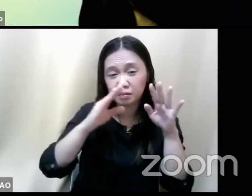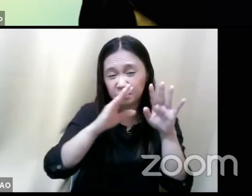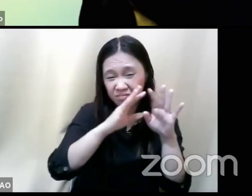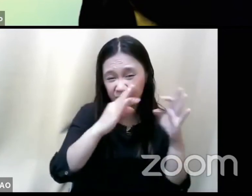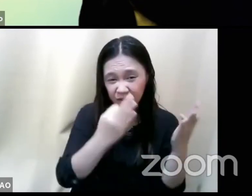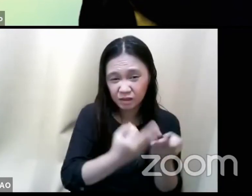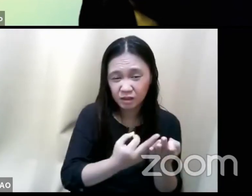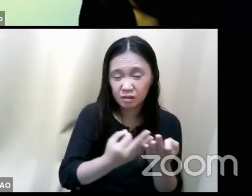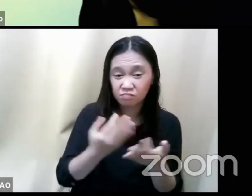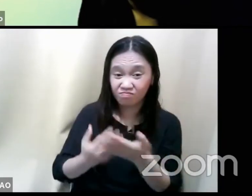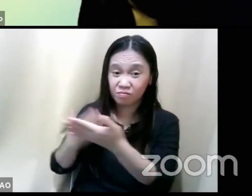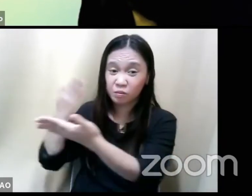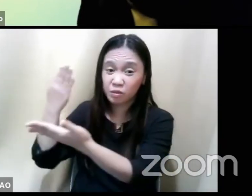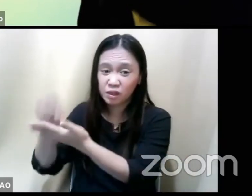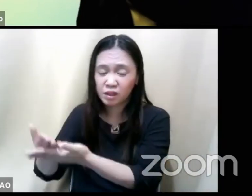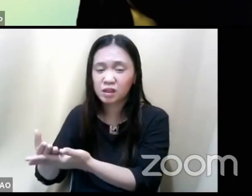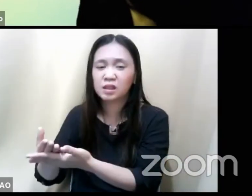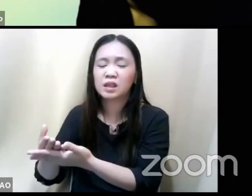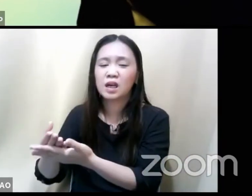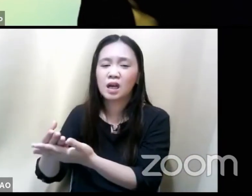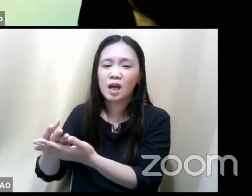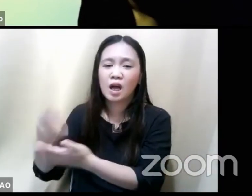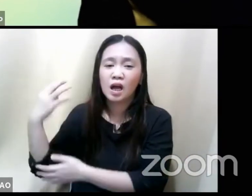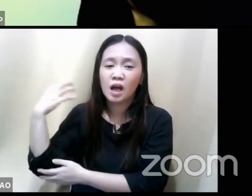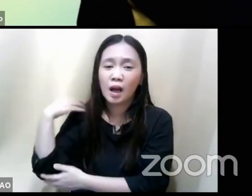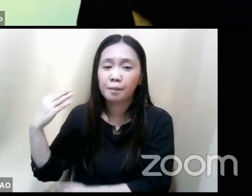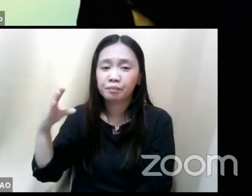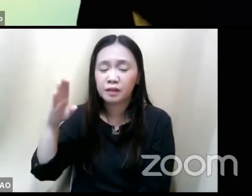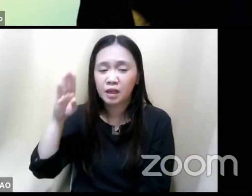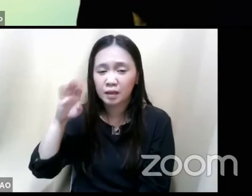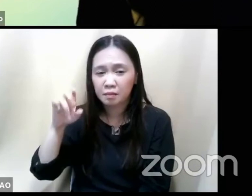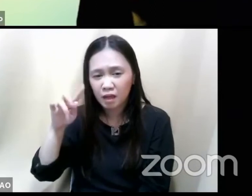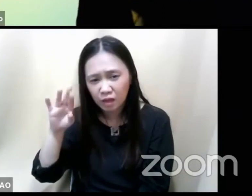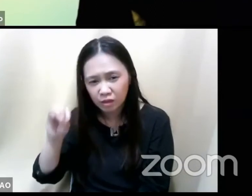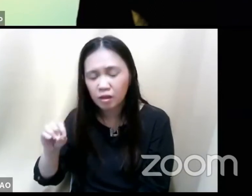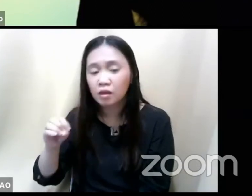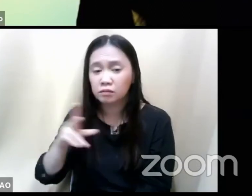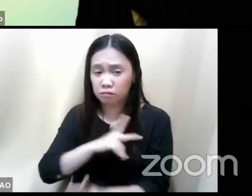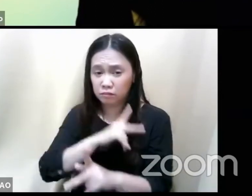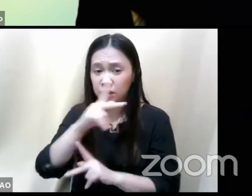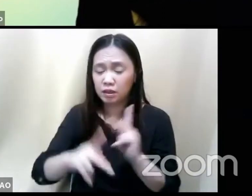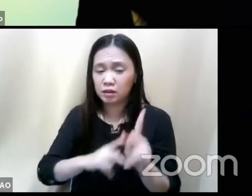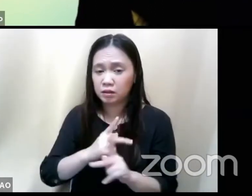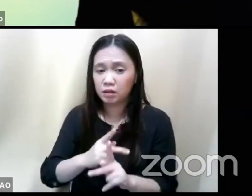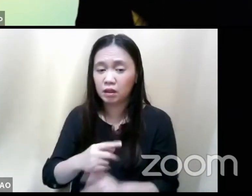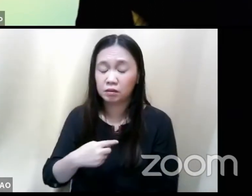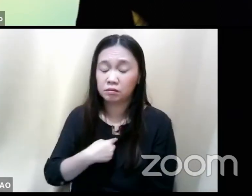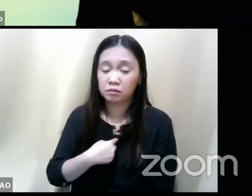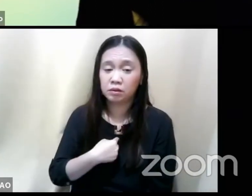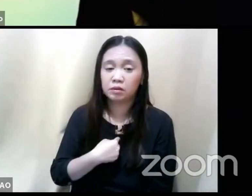Kapitan Berto. Okay? Mabait na tao yan. Mga ganon. Parang ako nung araw, pag pupunta